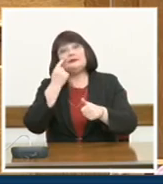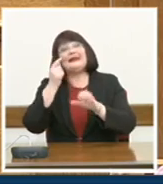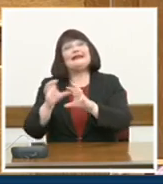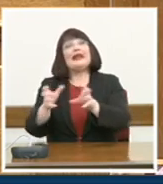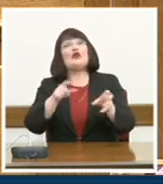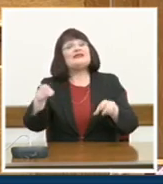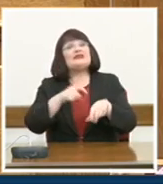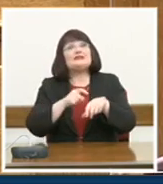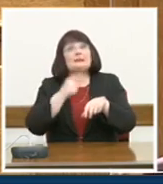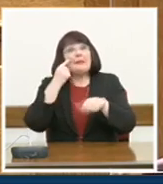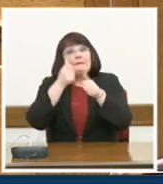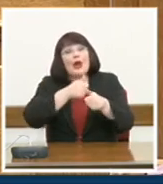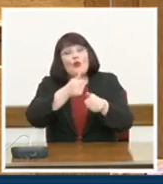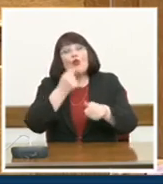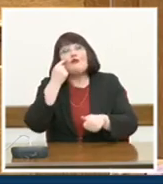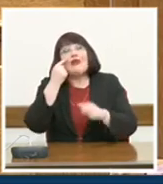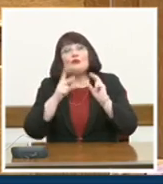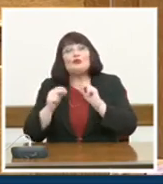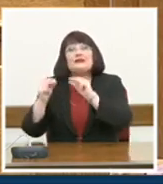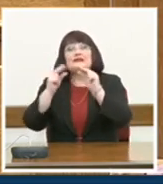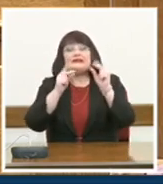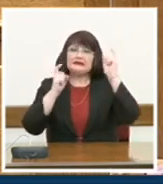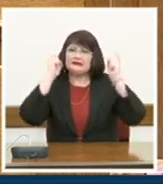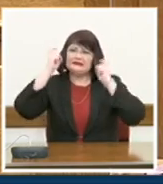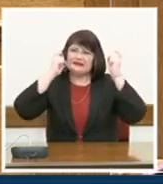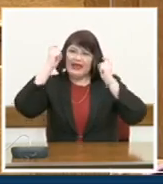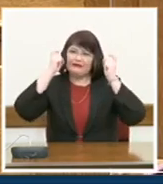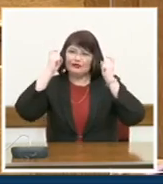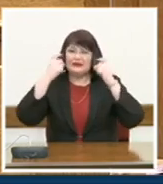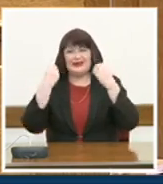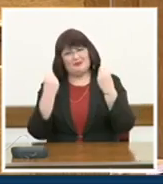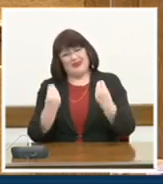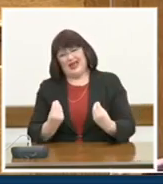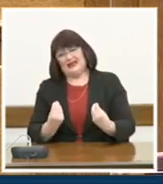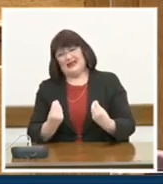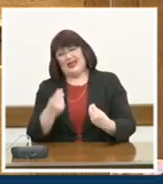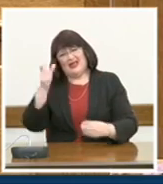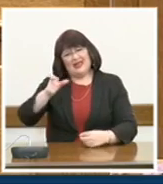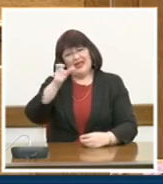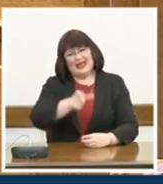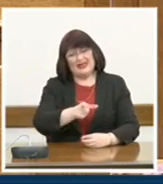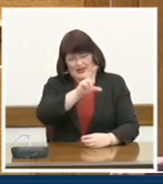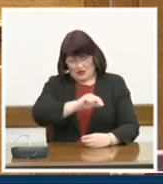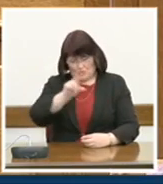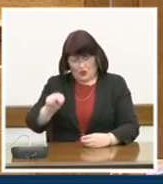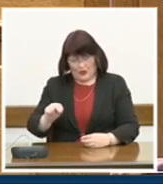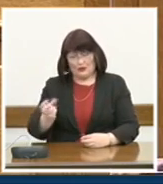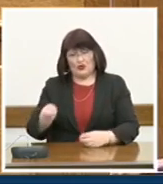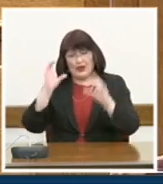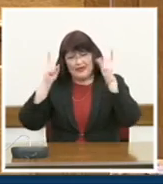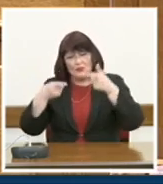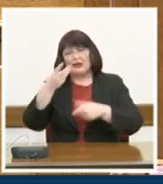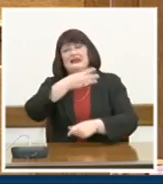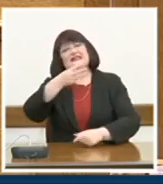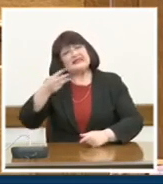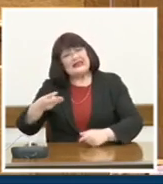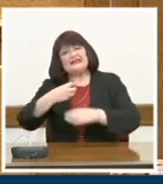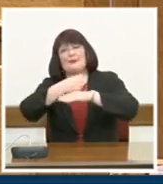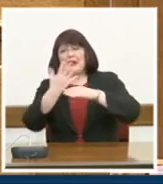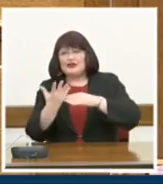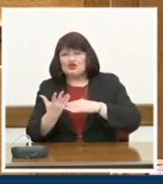σήμερα αναρωτιούνται, μα είναι οι ίδιοι η Νέα Δημοκρατία, ο ΣΥΡΙΖΑ, το ΠΑΣΟΚ, την